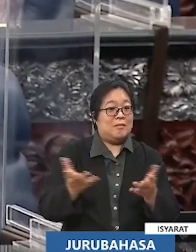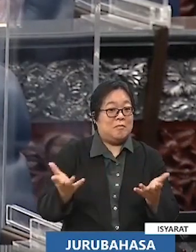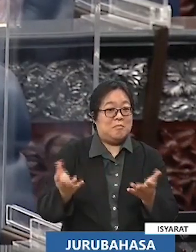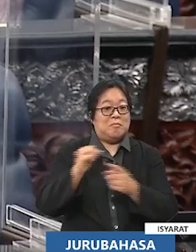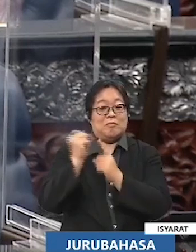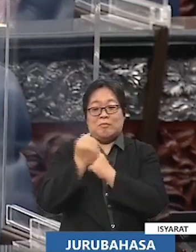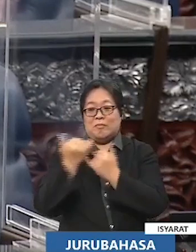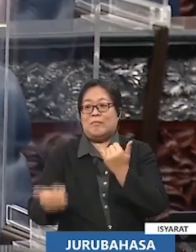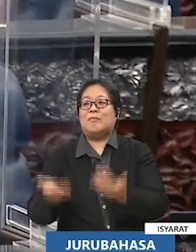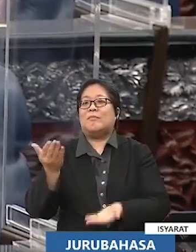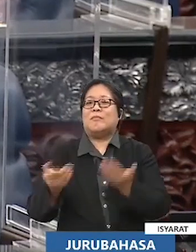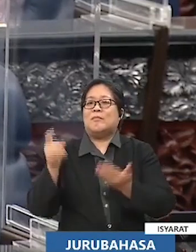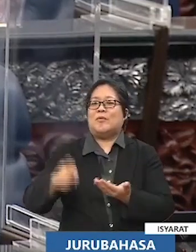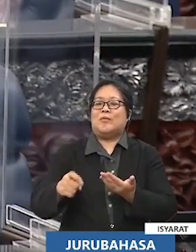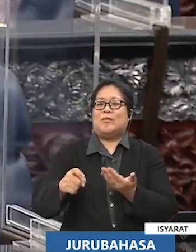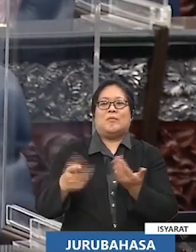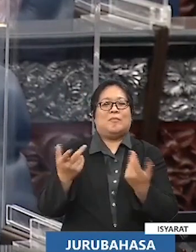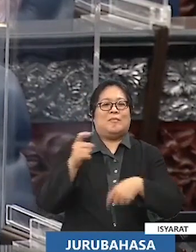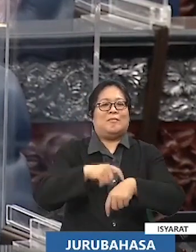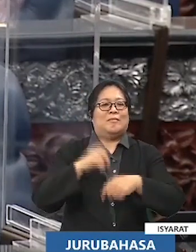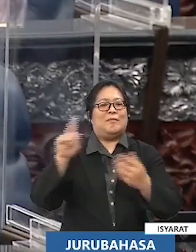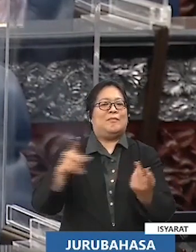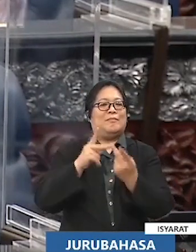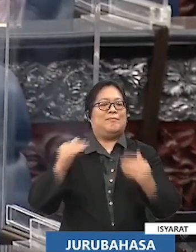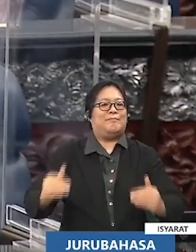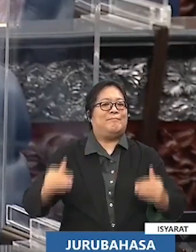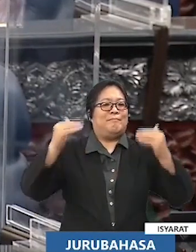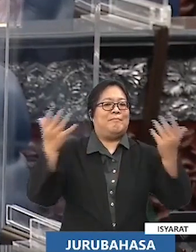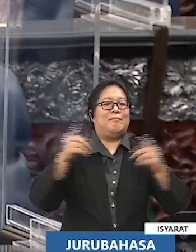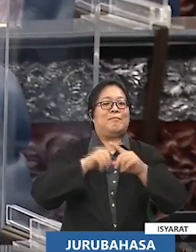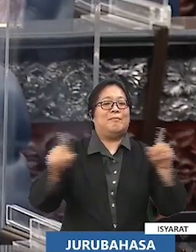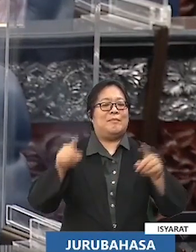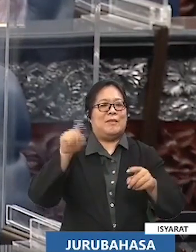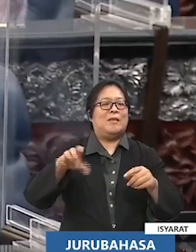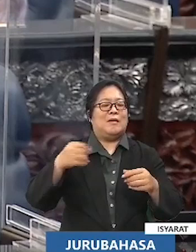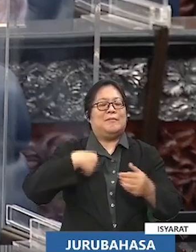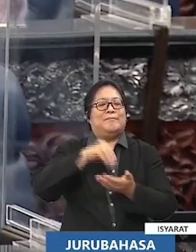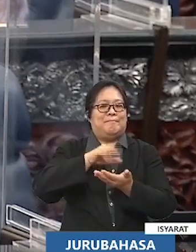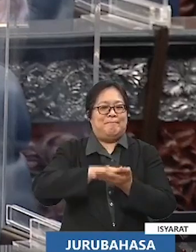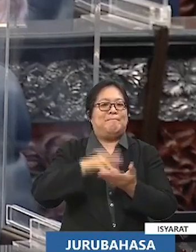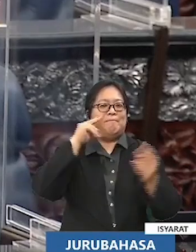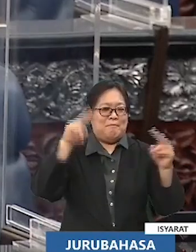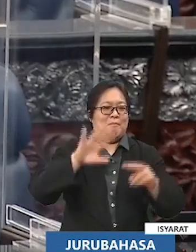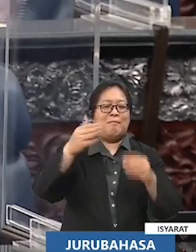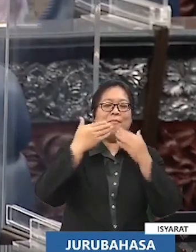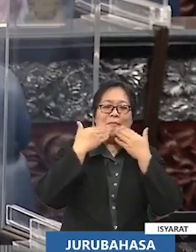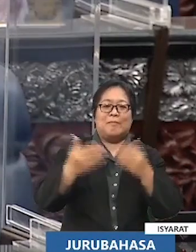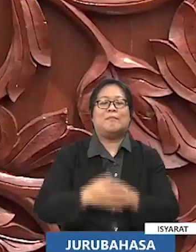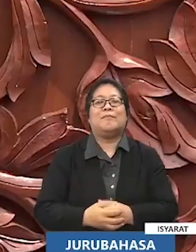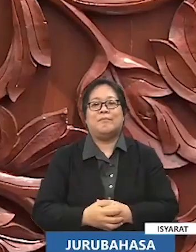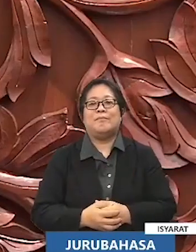ini mungkin bukan waktunya masih sesuai untuk meningkatkan deh tetapi kebijakan Bi maklum pandang yang baru mati makasih